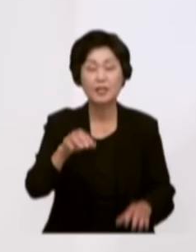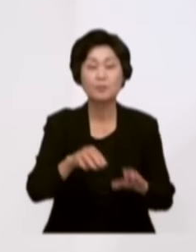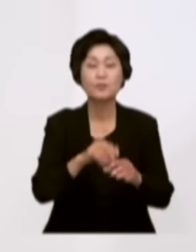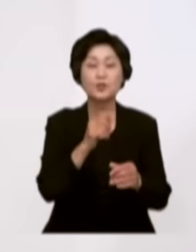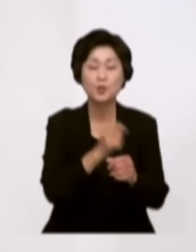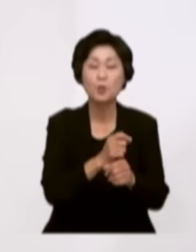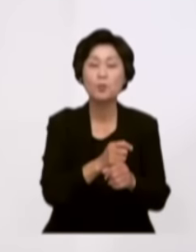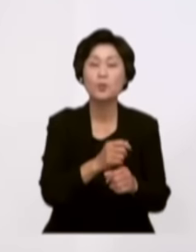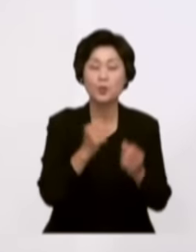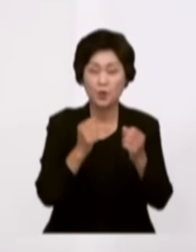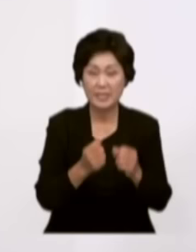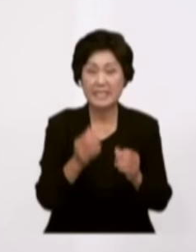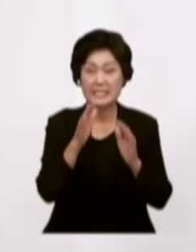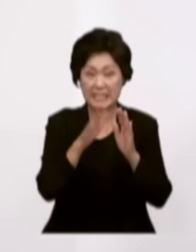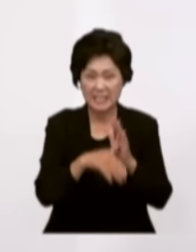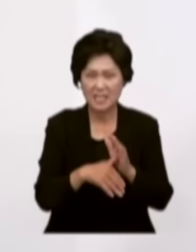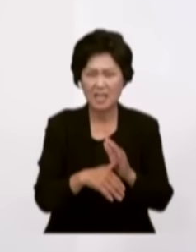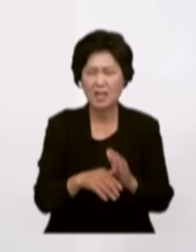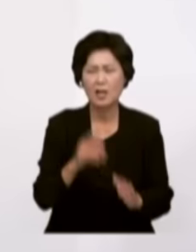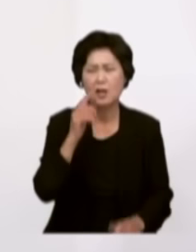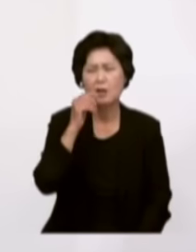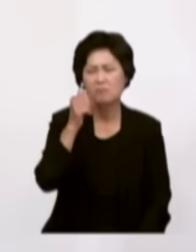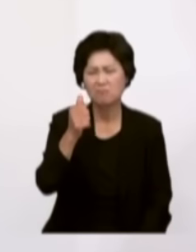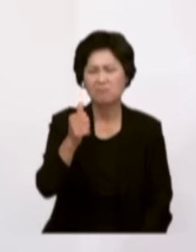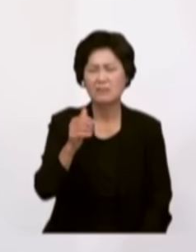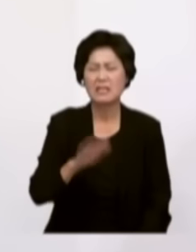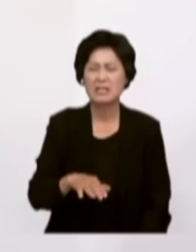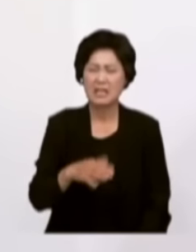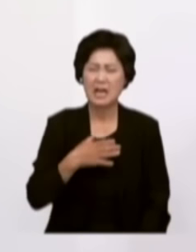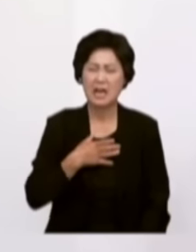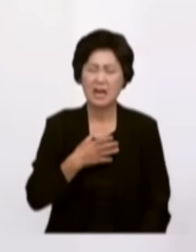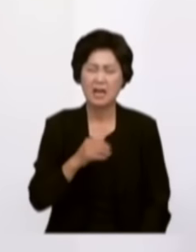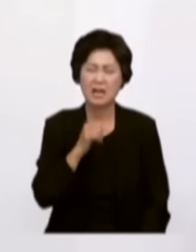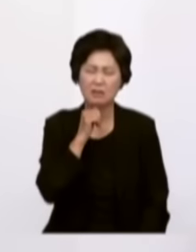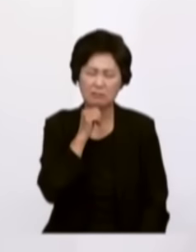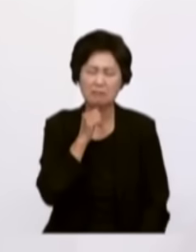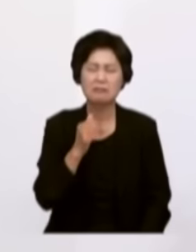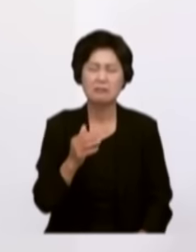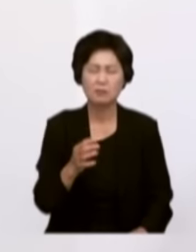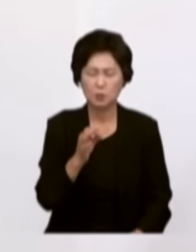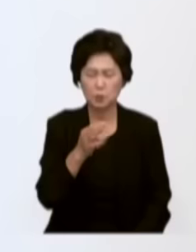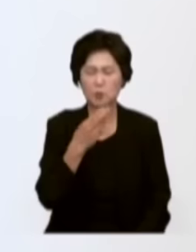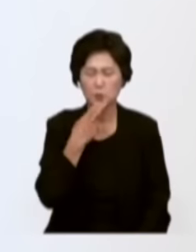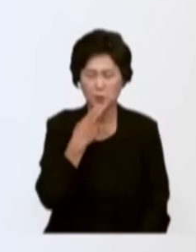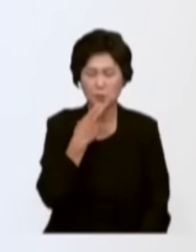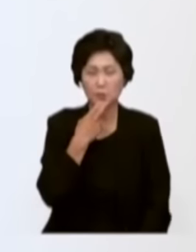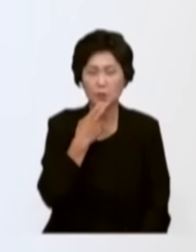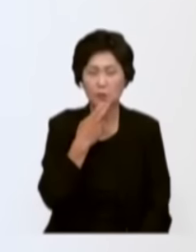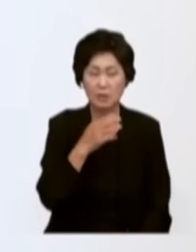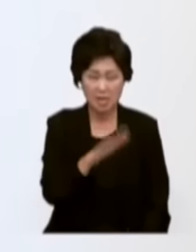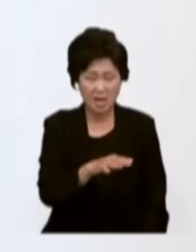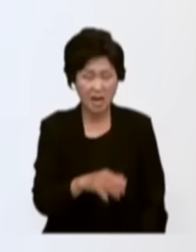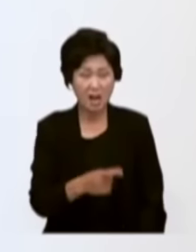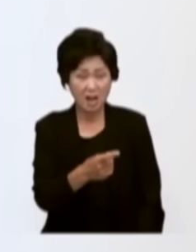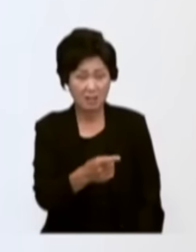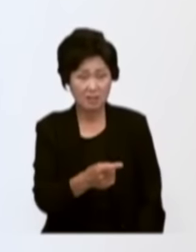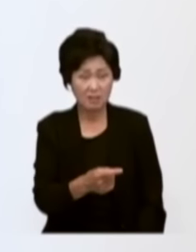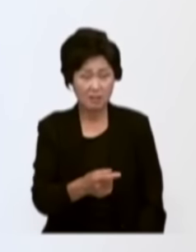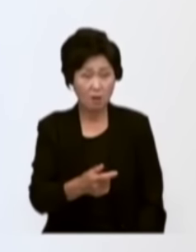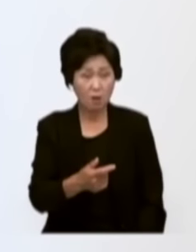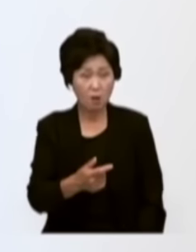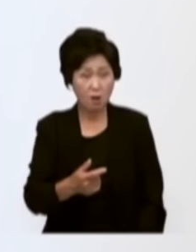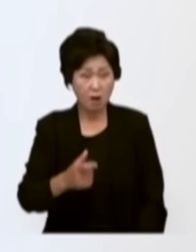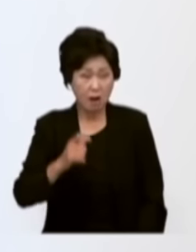예, 주성민 목사님한테 아휴, 나는 이 길이 아닌 것보다 난 백도 없고 그러면 항상 주성민 목사님이 임마, 너 든든한 백